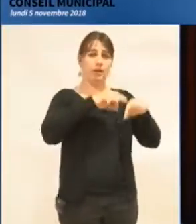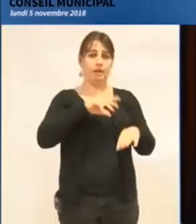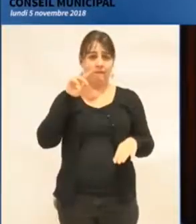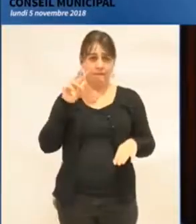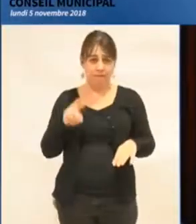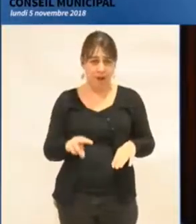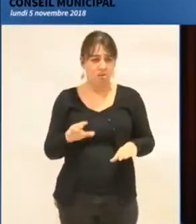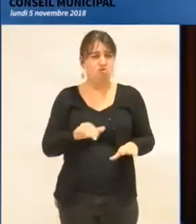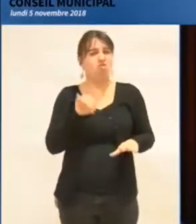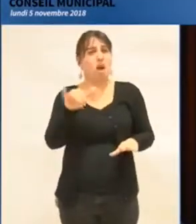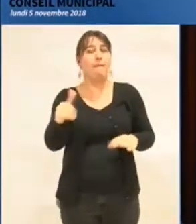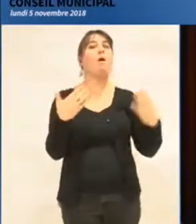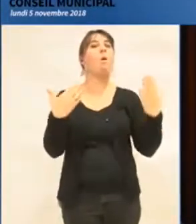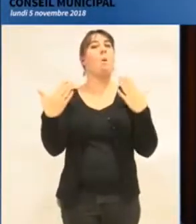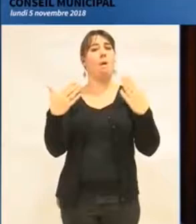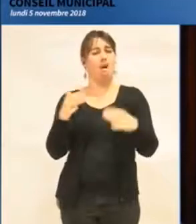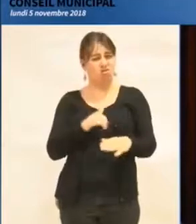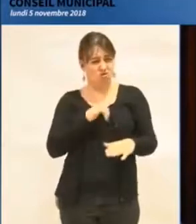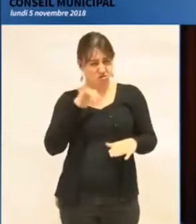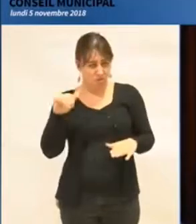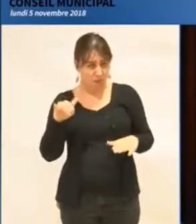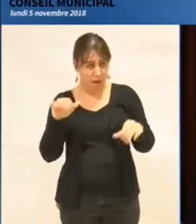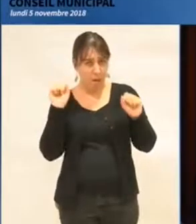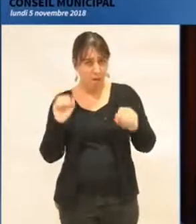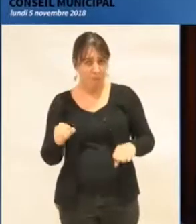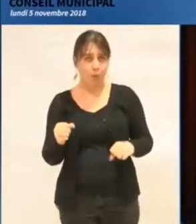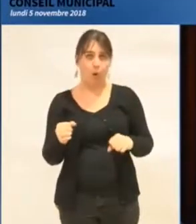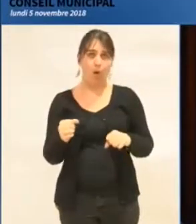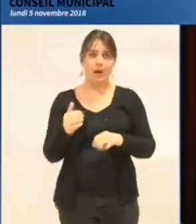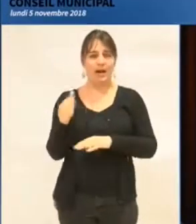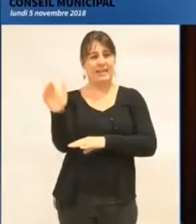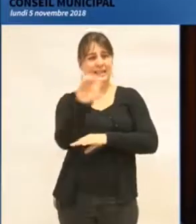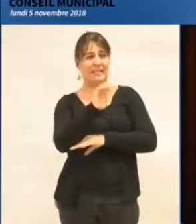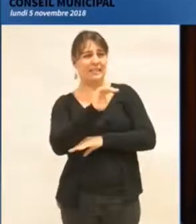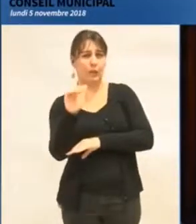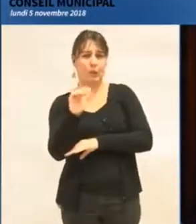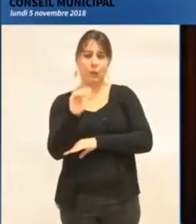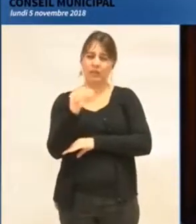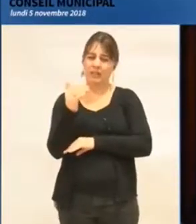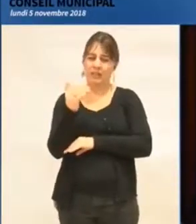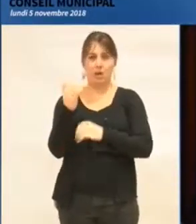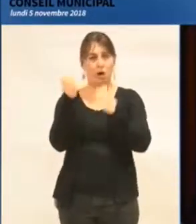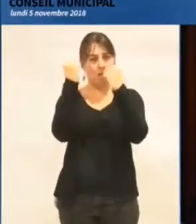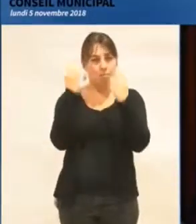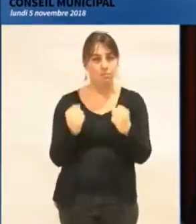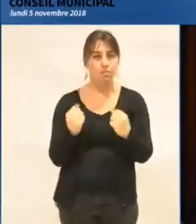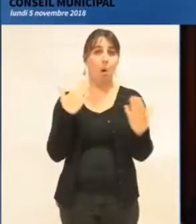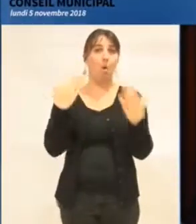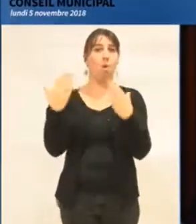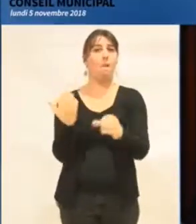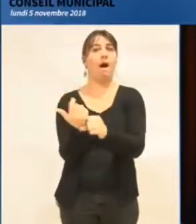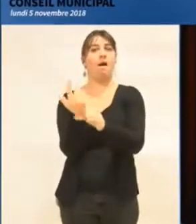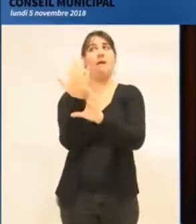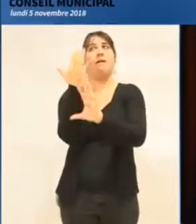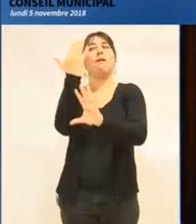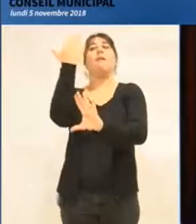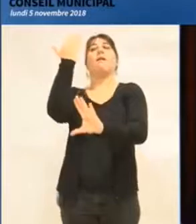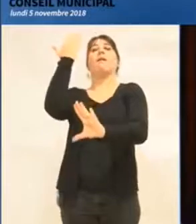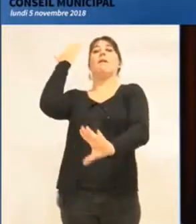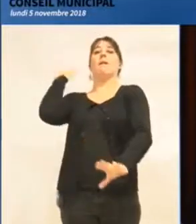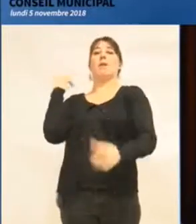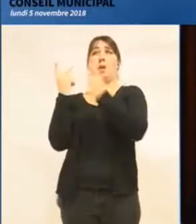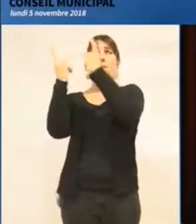point, en termes de comparaison, être considérées comme aussi sûres par rapport à ce que nos aïeuls, ou même avant, ont pu connaître dans les